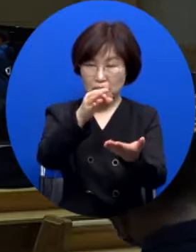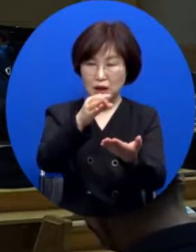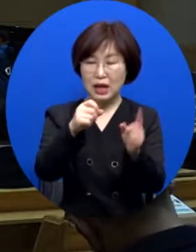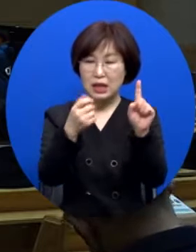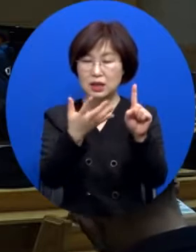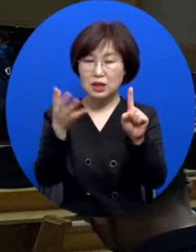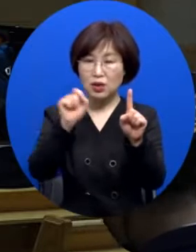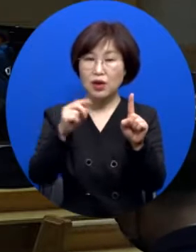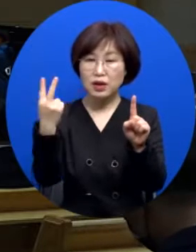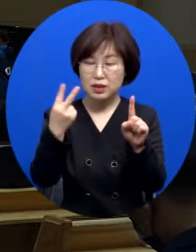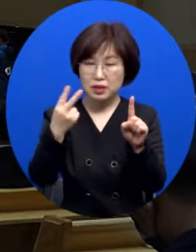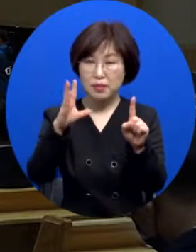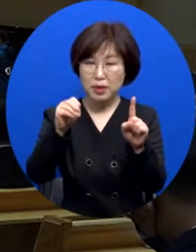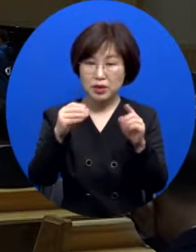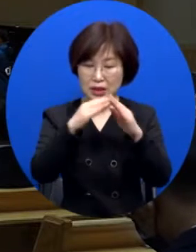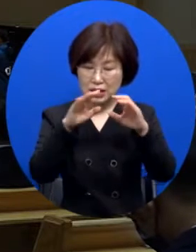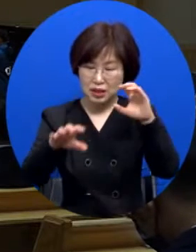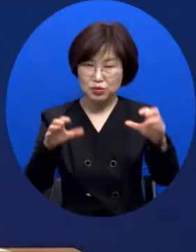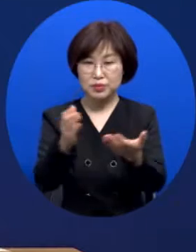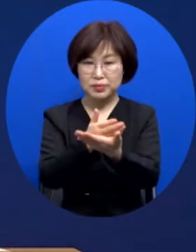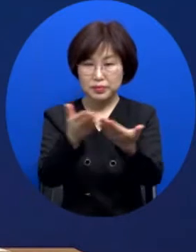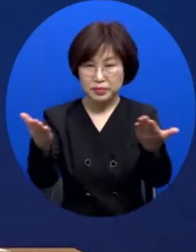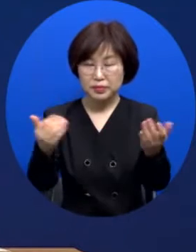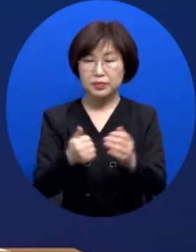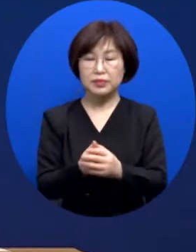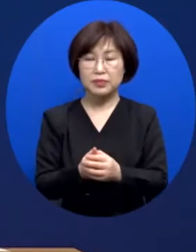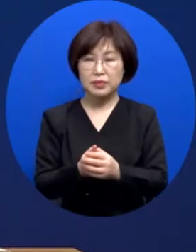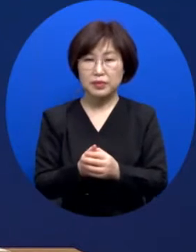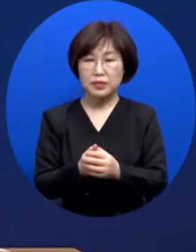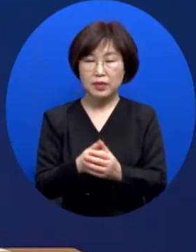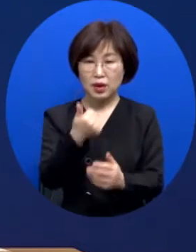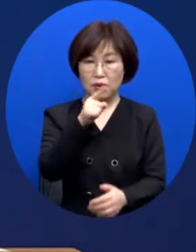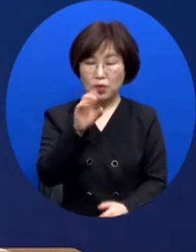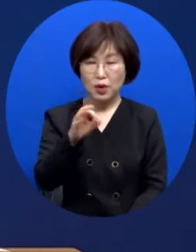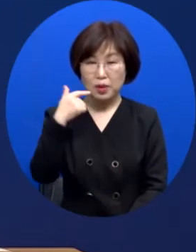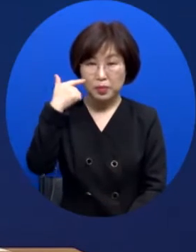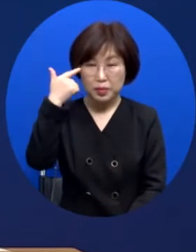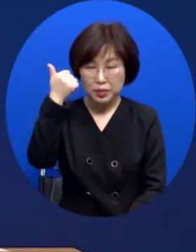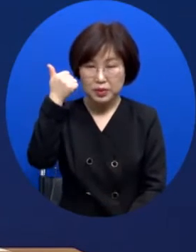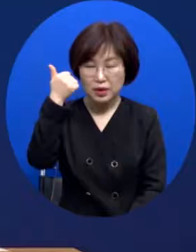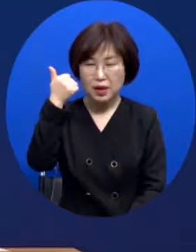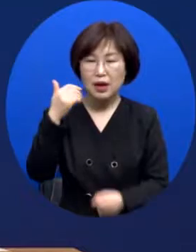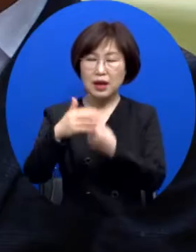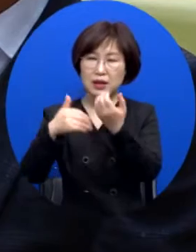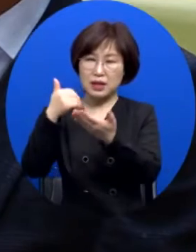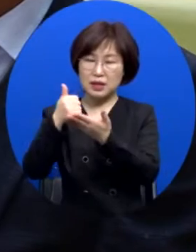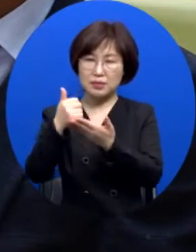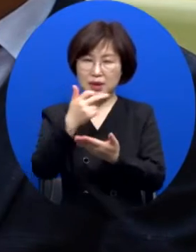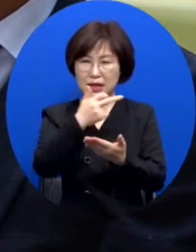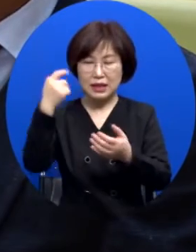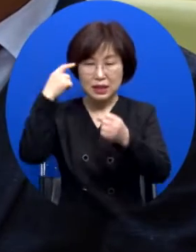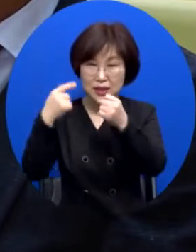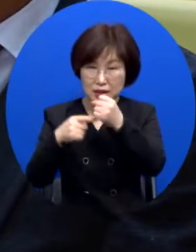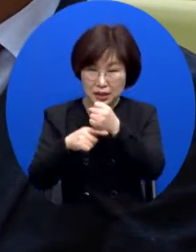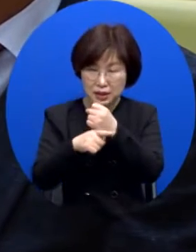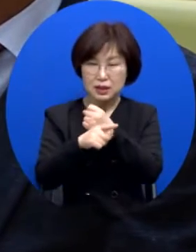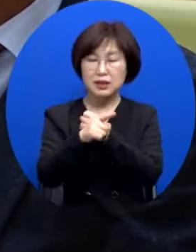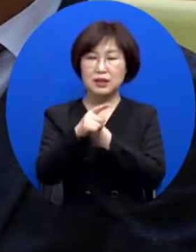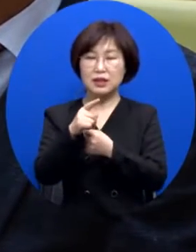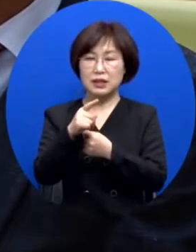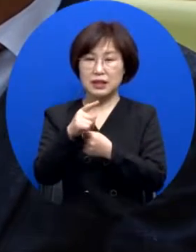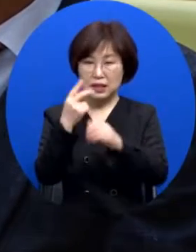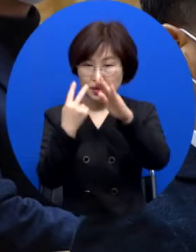1억 2천만 원을 이웃들과 나눴습니다. 서원경 교회 황순환 목사는 하나님의 큰 뜻이 목회 현장의